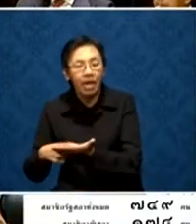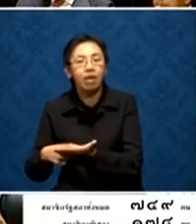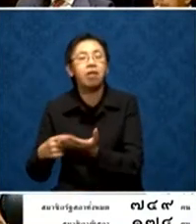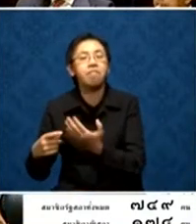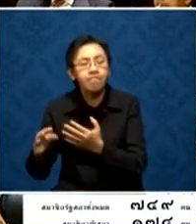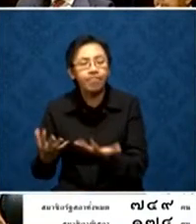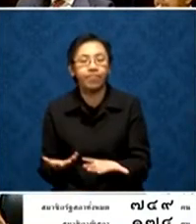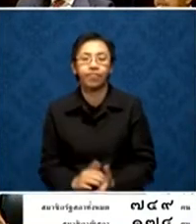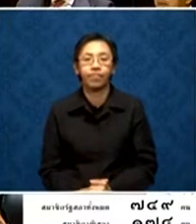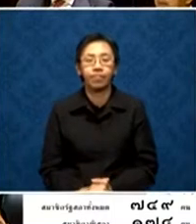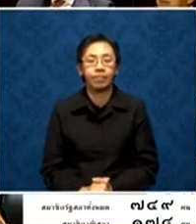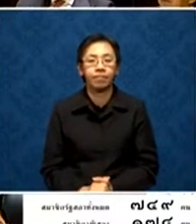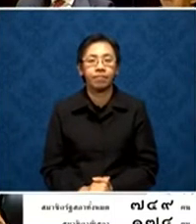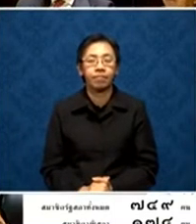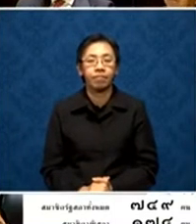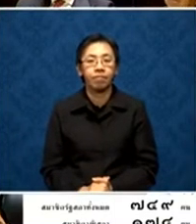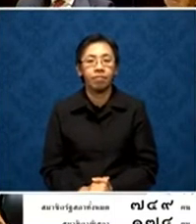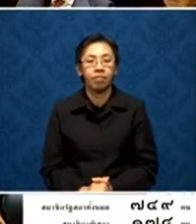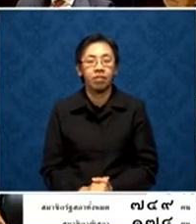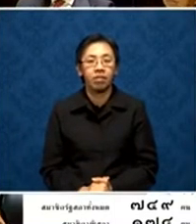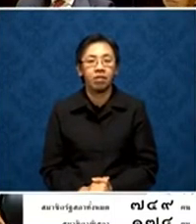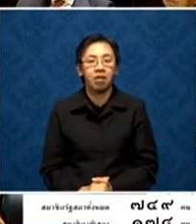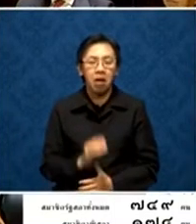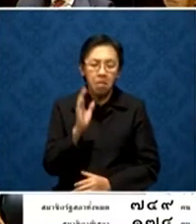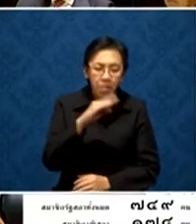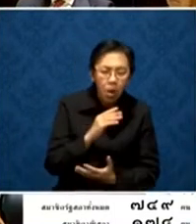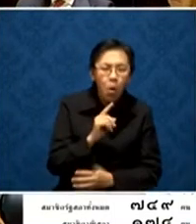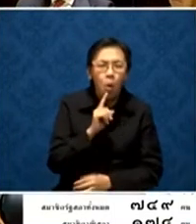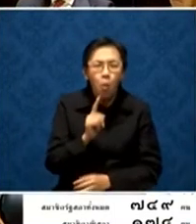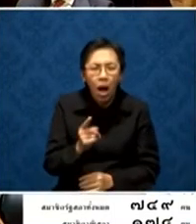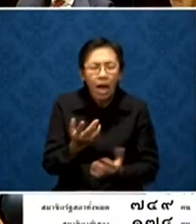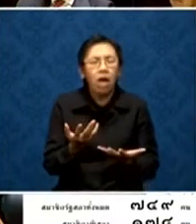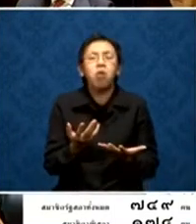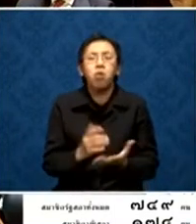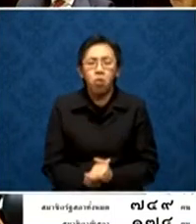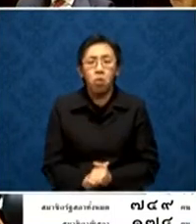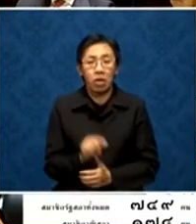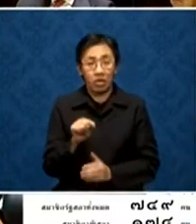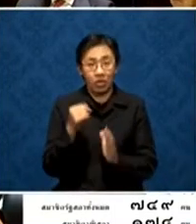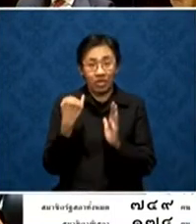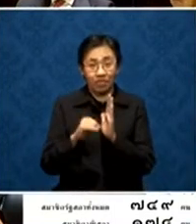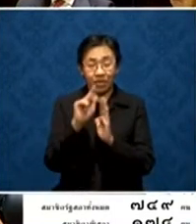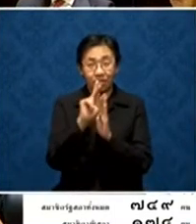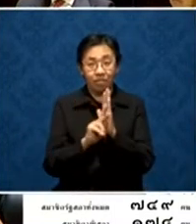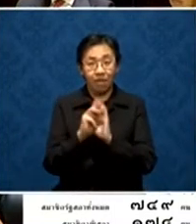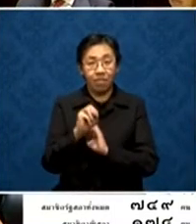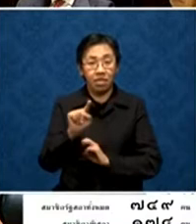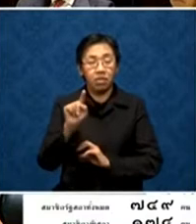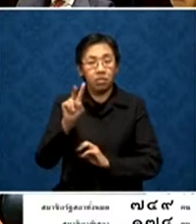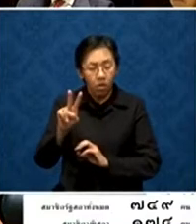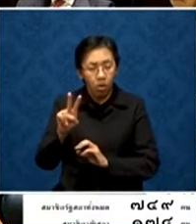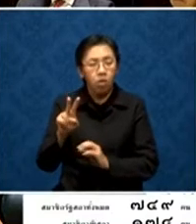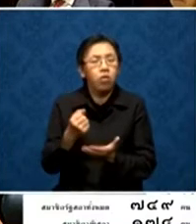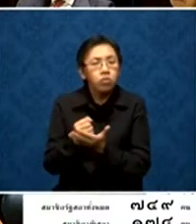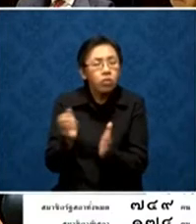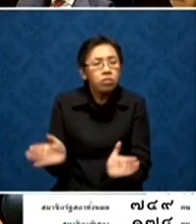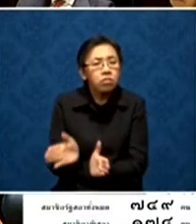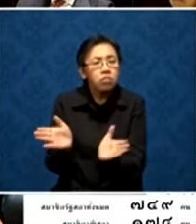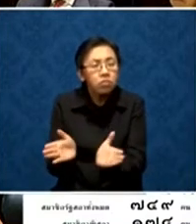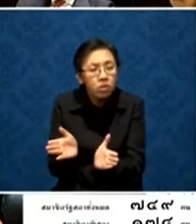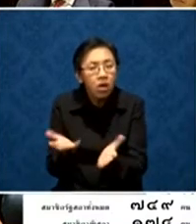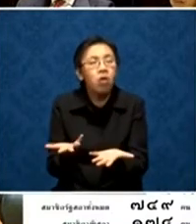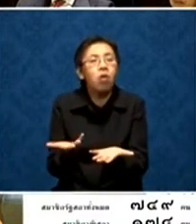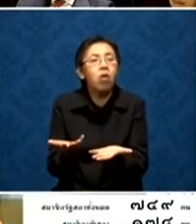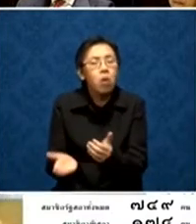เขาออกกฎหมายใหม่ยิงคนที่หมิ่นสถาบันแล้วไม่ติดคุกดีไหมมันต้องเป็นอย่างนั้นอยู่แล้วโอ้โหวันนี้